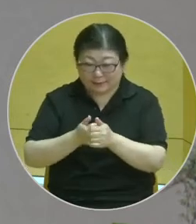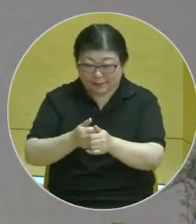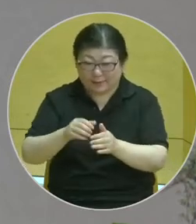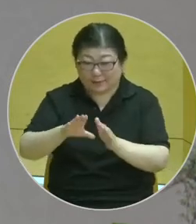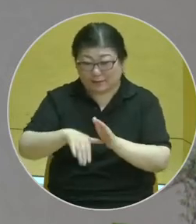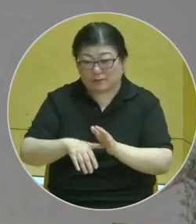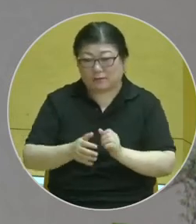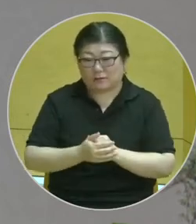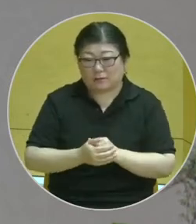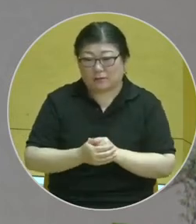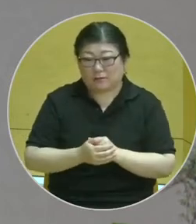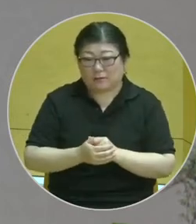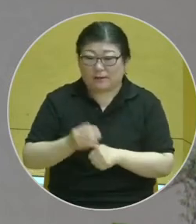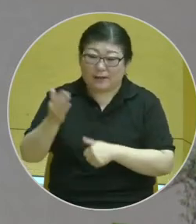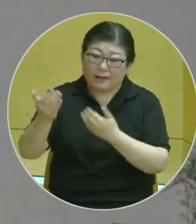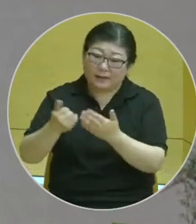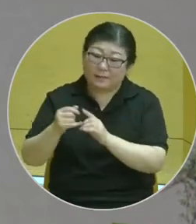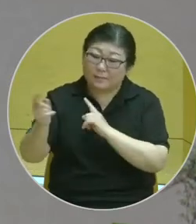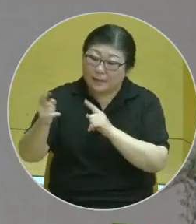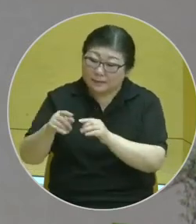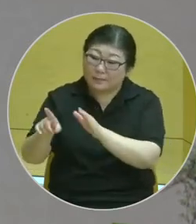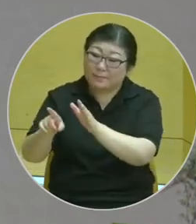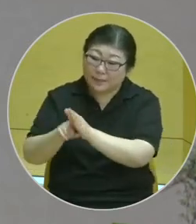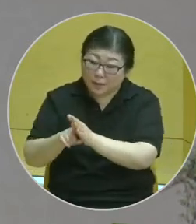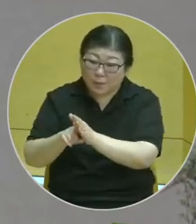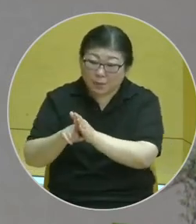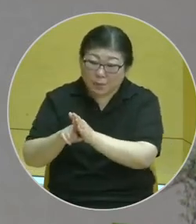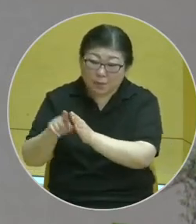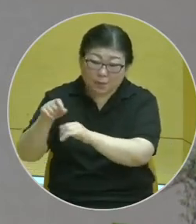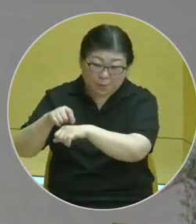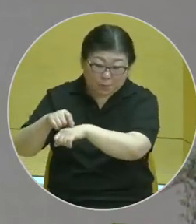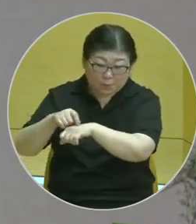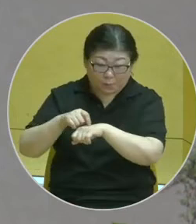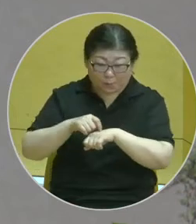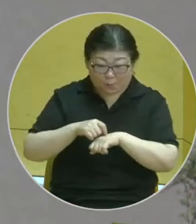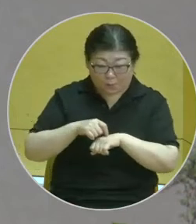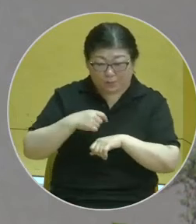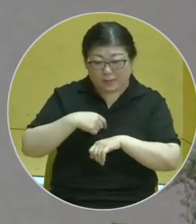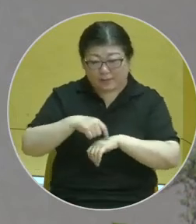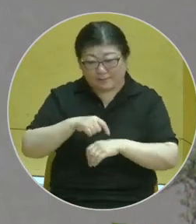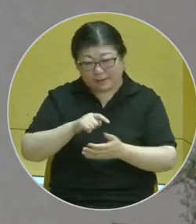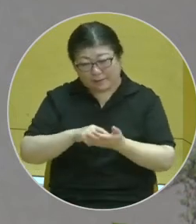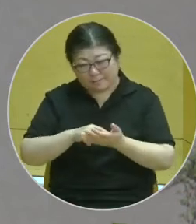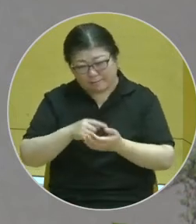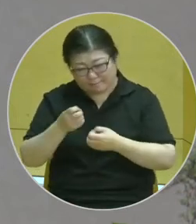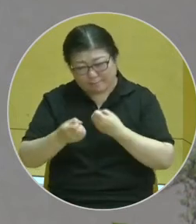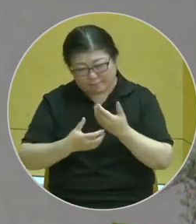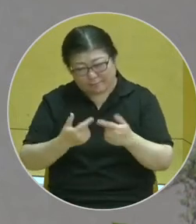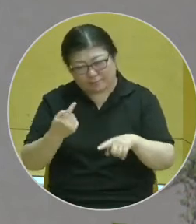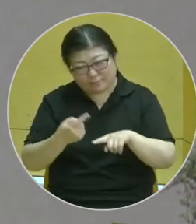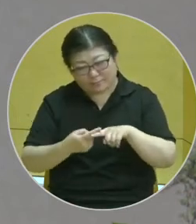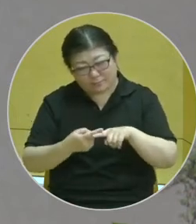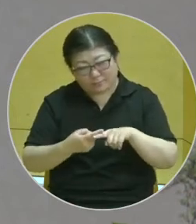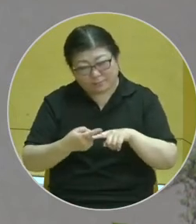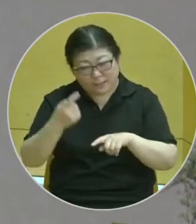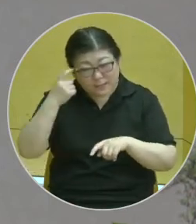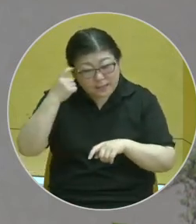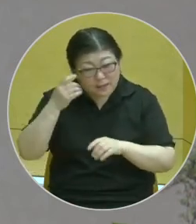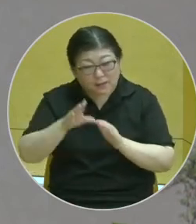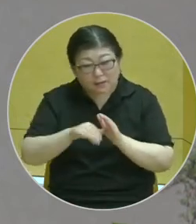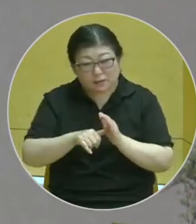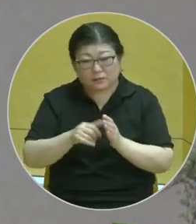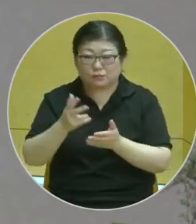돌이 쉽게 말하면 하나님 말씀 듣고 그 말씀을 나의 말씀 으로 받아들일 때 나의 고백 으로 받아들일 때 주께서